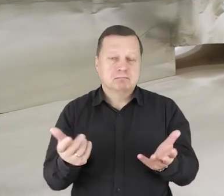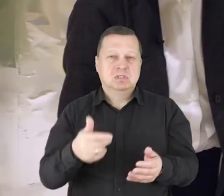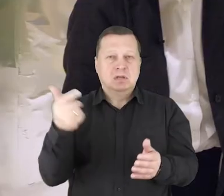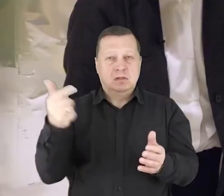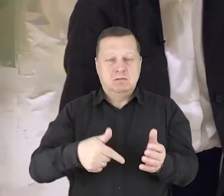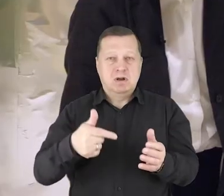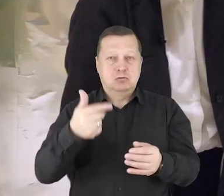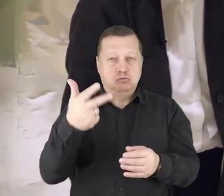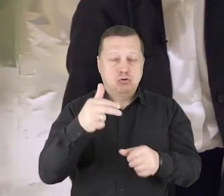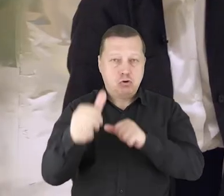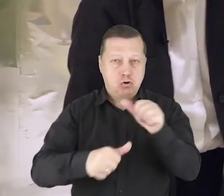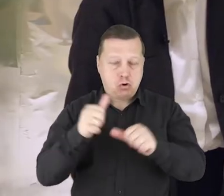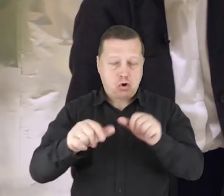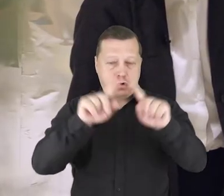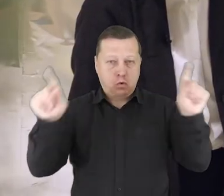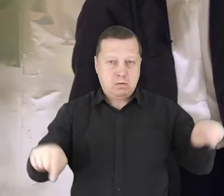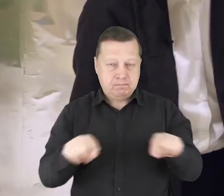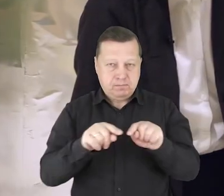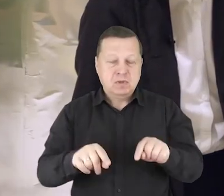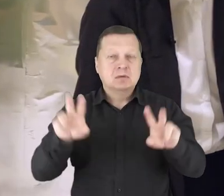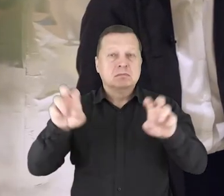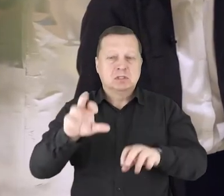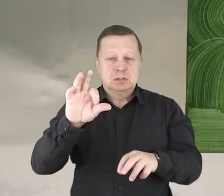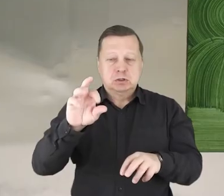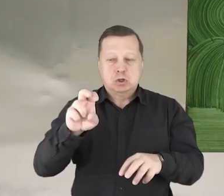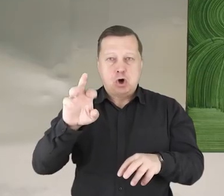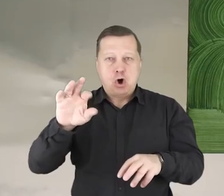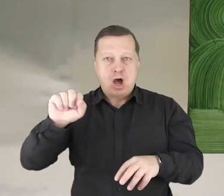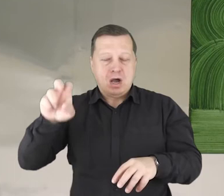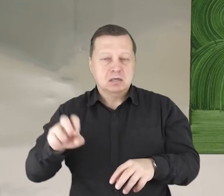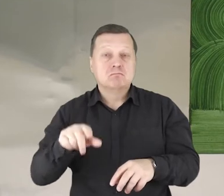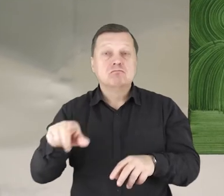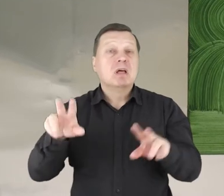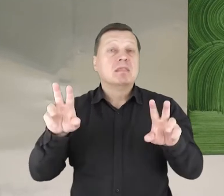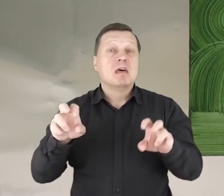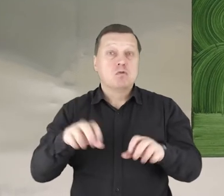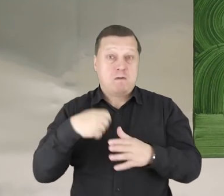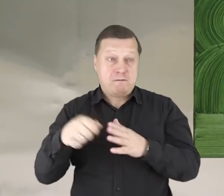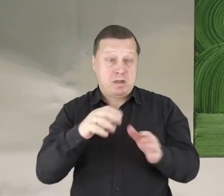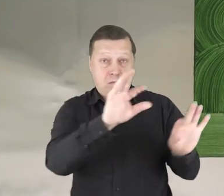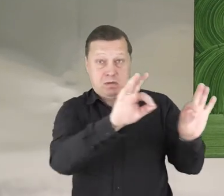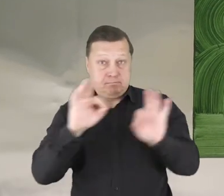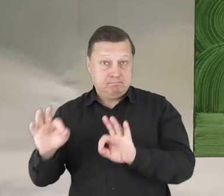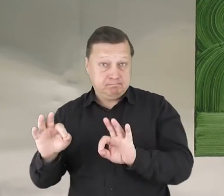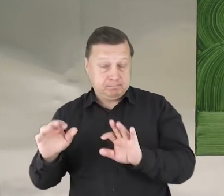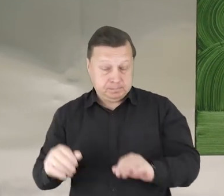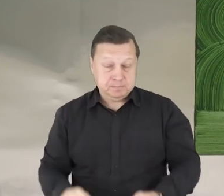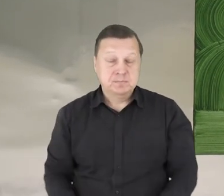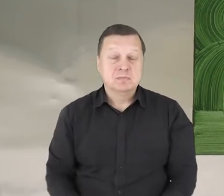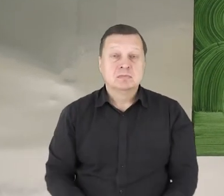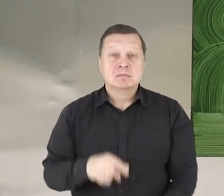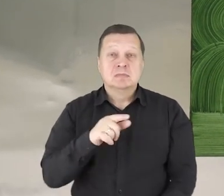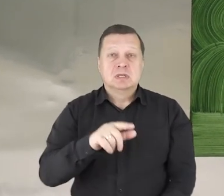z 2003 roku zatytułowane Shoah. Shoah jest tytułem filmu,